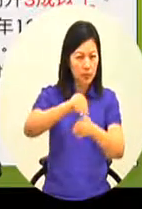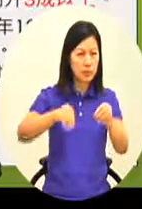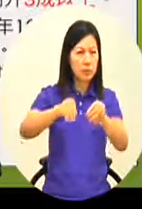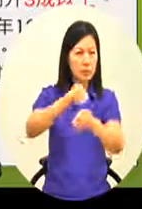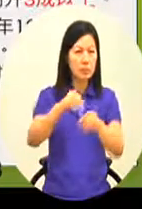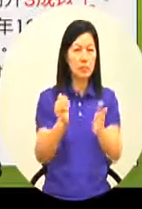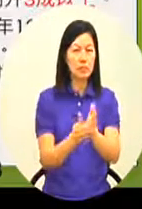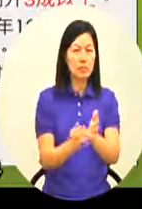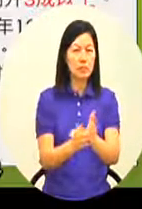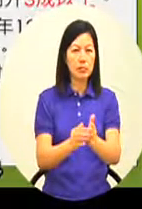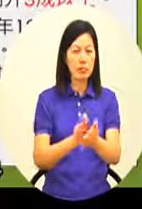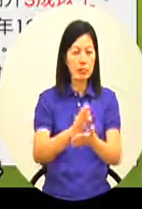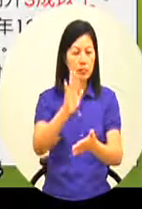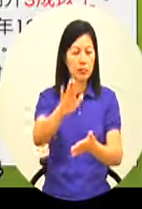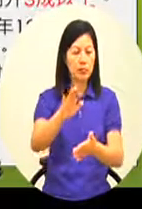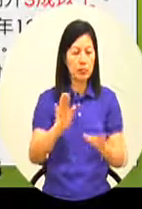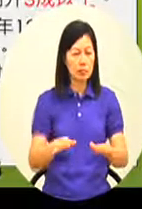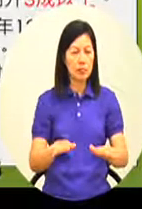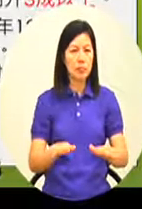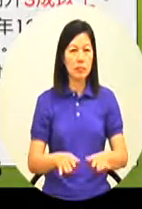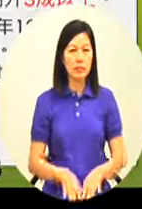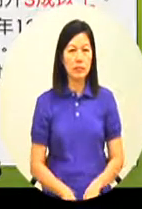后，以目前来讲我们